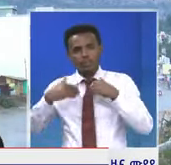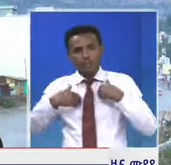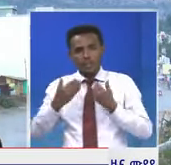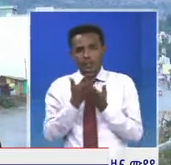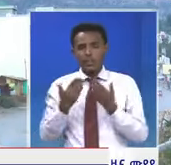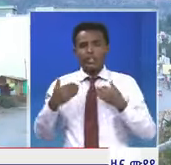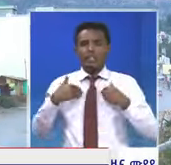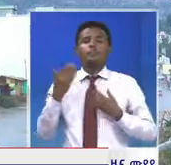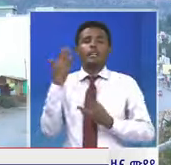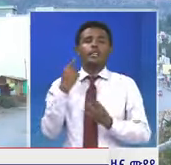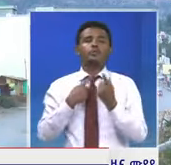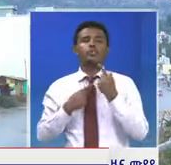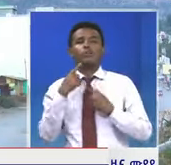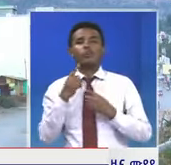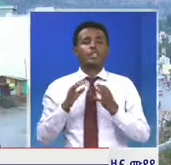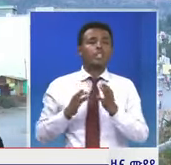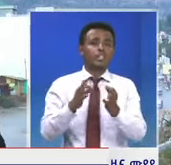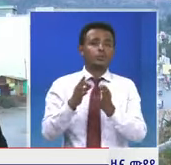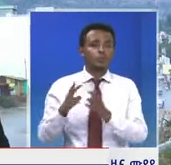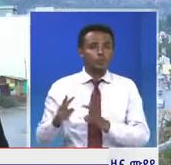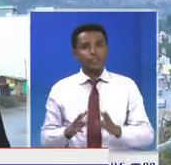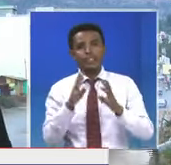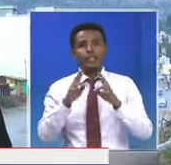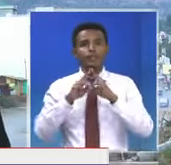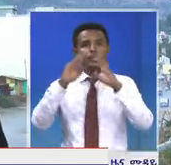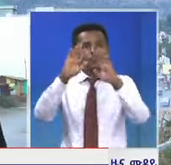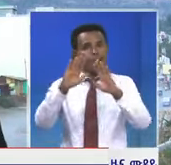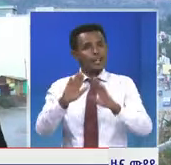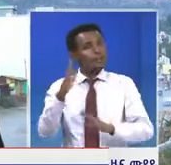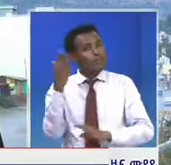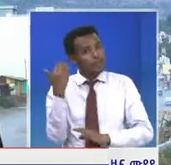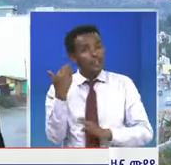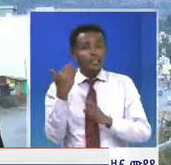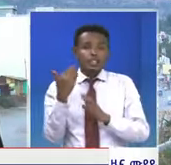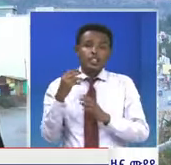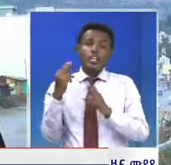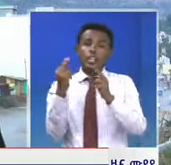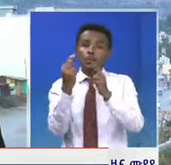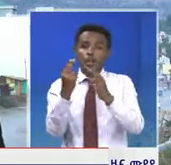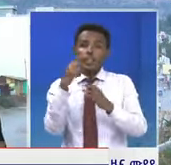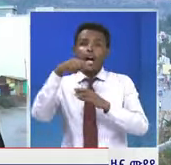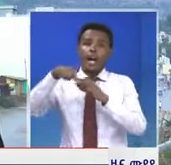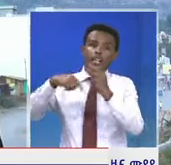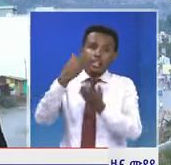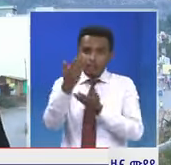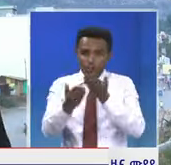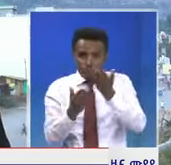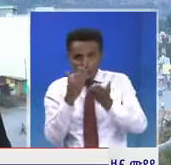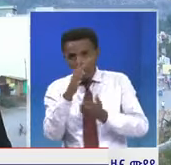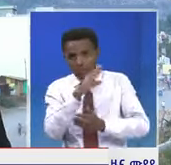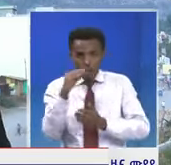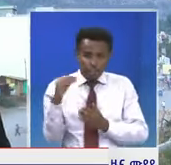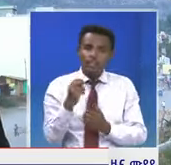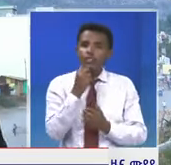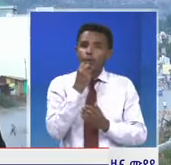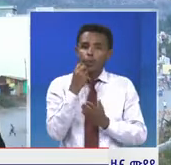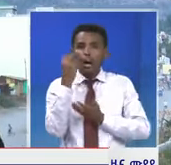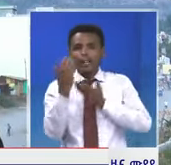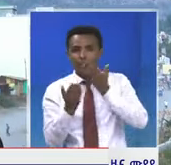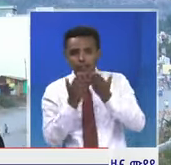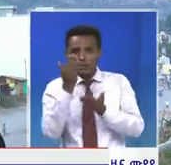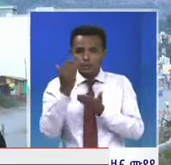ናፍቆት የገለጹበት መንገድ እጅግ በጣም የሚገርም ነበር። ስለዚህ ከኔትወርክ አገልግሎትም በተጨማሪ የኤሌክትሪክና የውሃ አገልግሎትም ይጀምራል